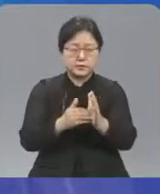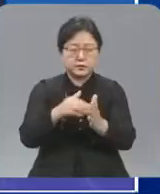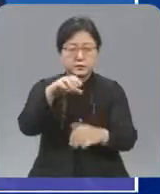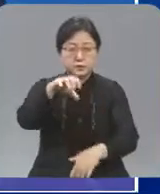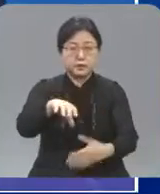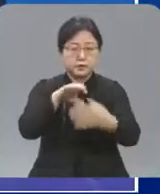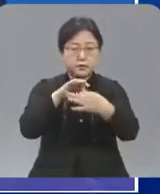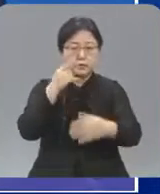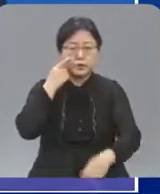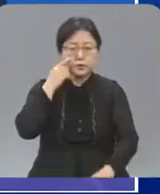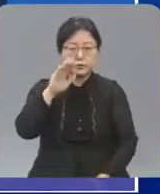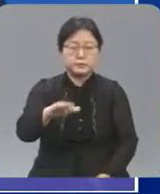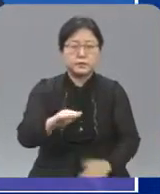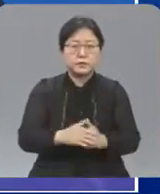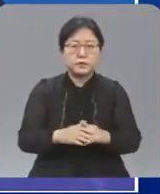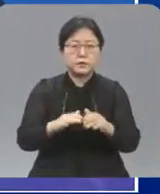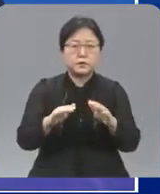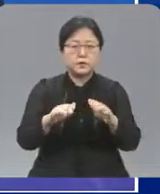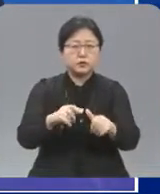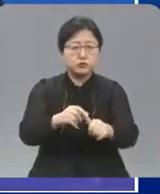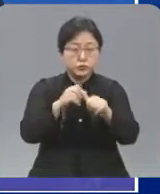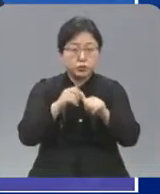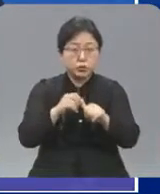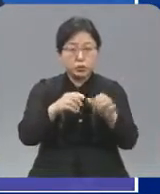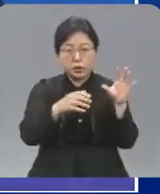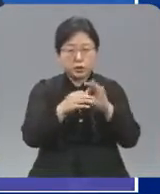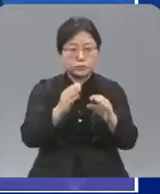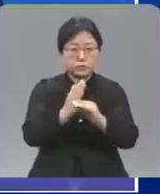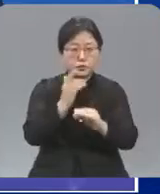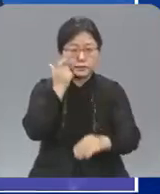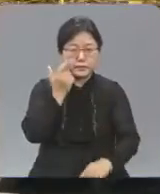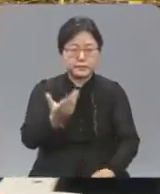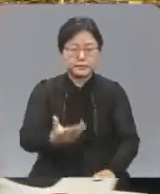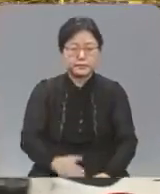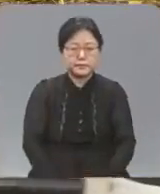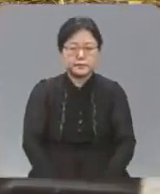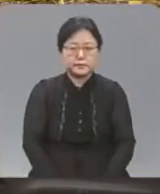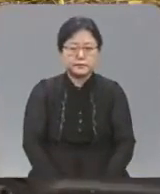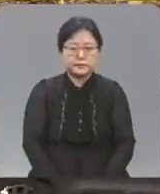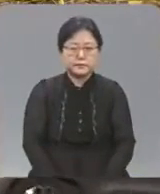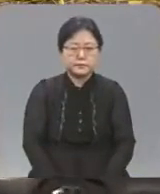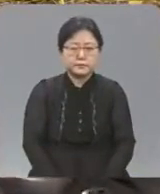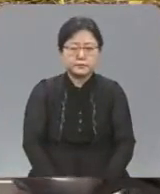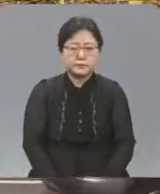연결하겠습니다. 하선아 기자, 현재 구조 작업이 계속되고 있습니까?